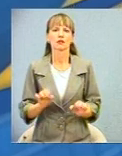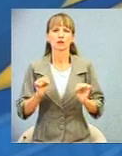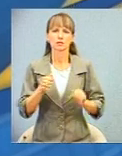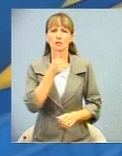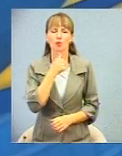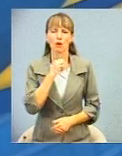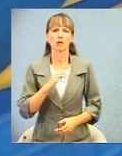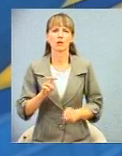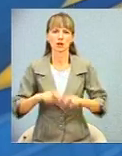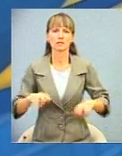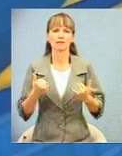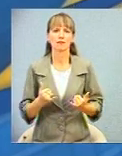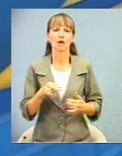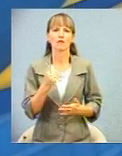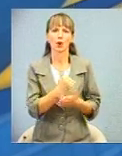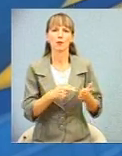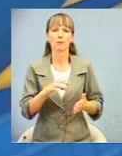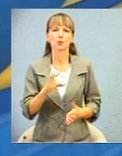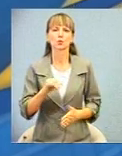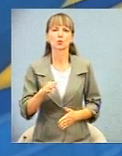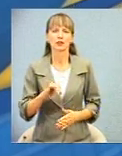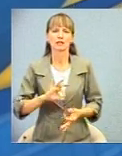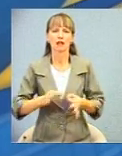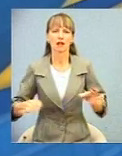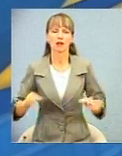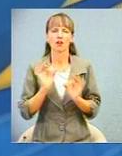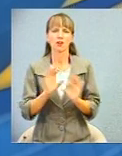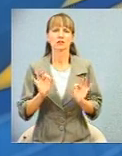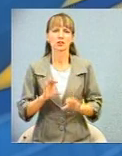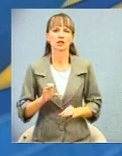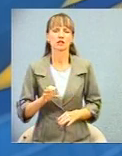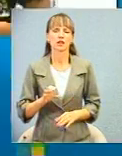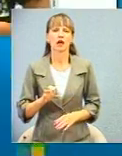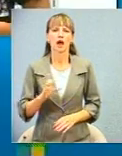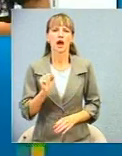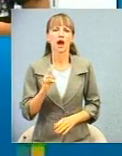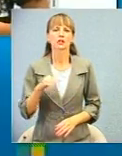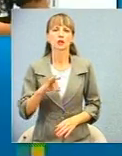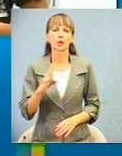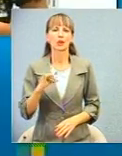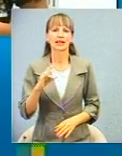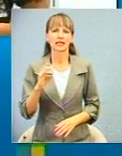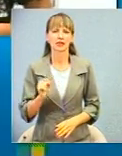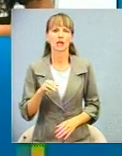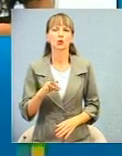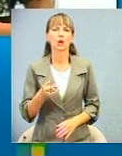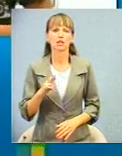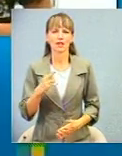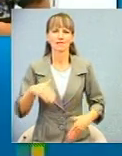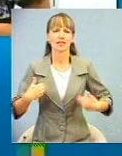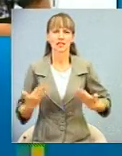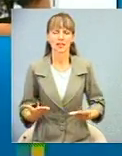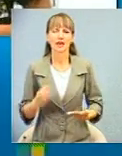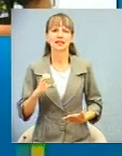студії програми «По суті». Детальніше про ефір розкаже ведуча програми Антоніна Богуславська. Тоню, вітаю.